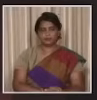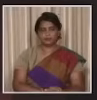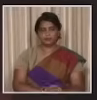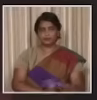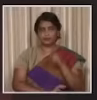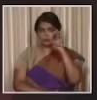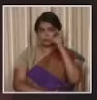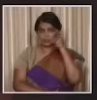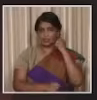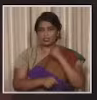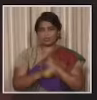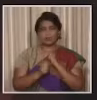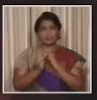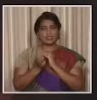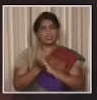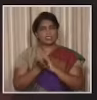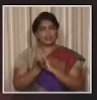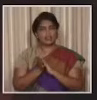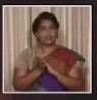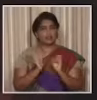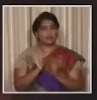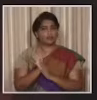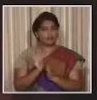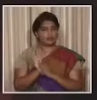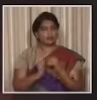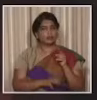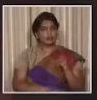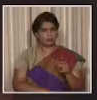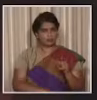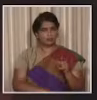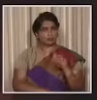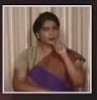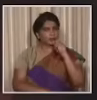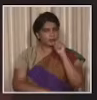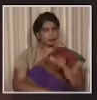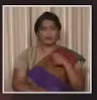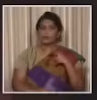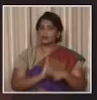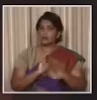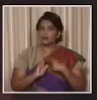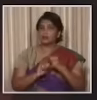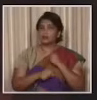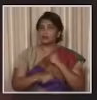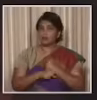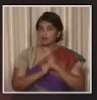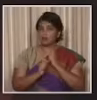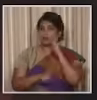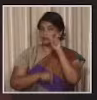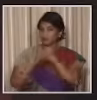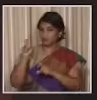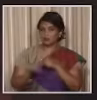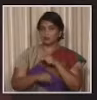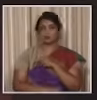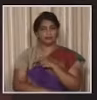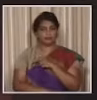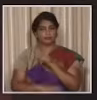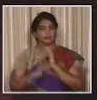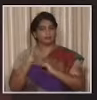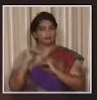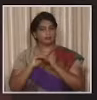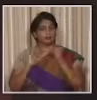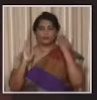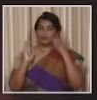ඔබතුමා දන්නවා රාජ්‍ය සේවා කොමිෂන් සභාව ඇත්ත වශයෙන්ම මේ රටේ රාජ්‍ය නිලධාරීන්ගේ